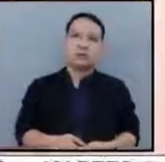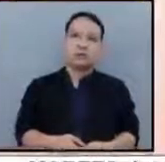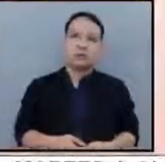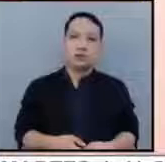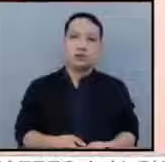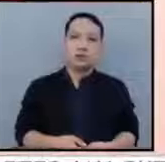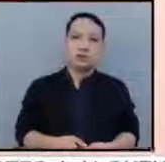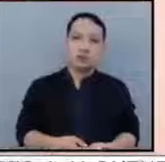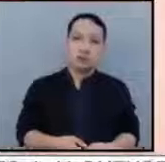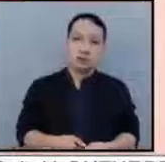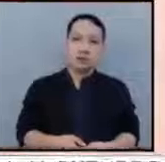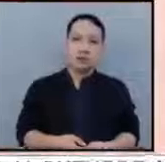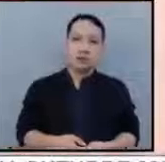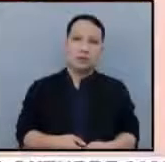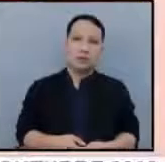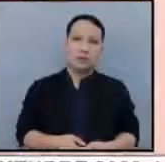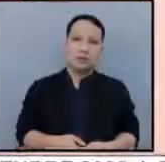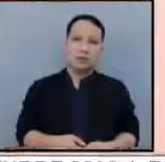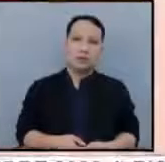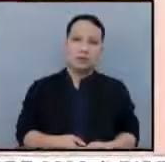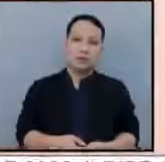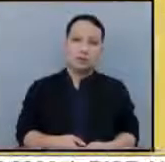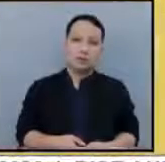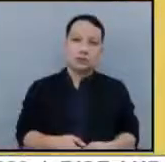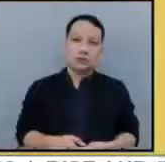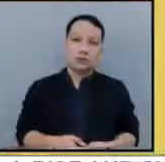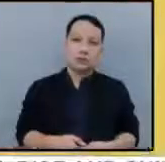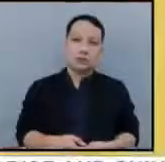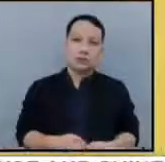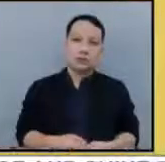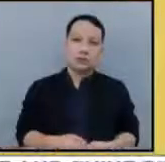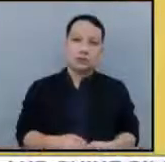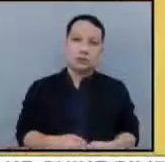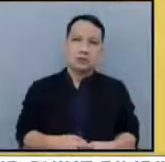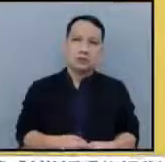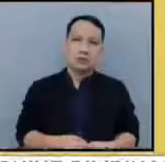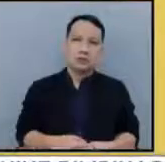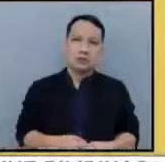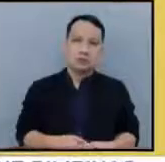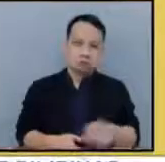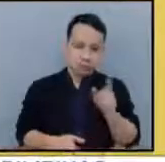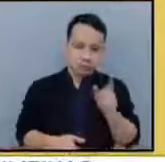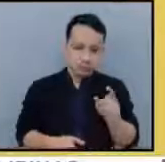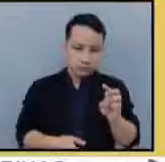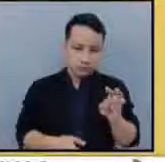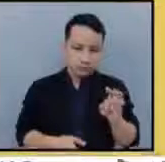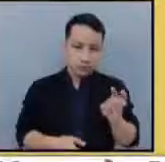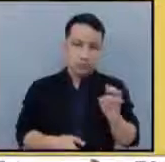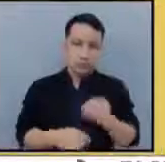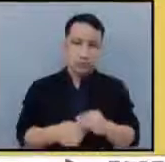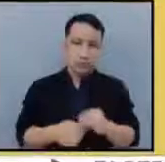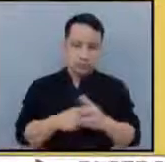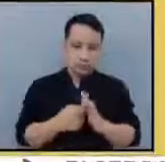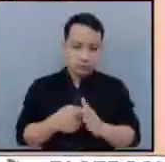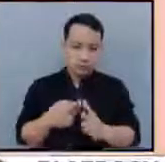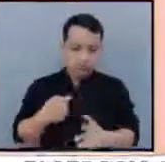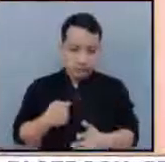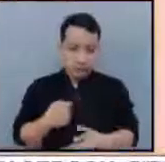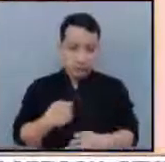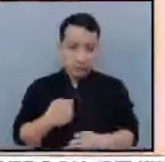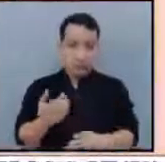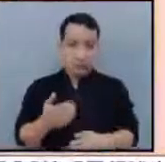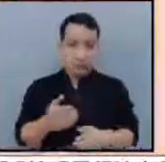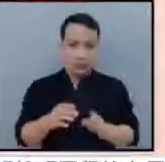Okay, sir. So, yun po. So, 2016, nagsimula ako sa COPE ng